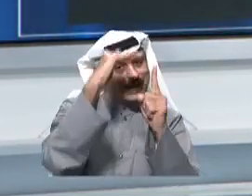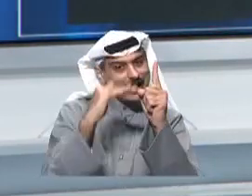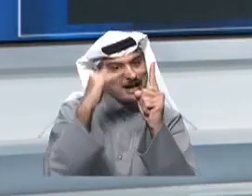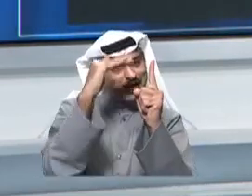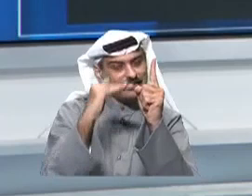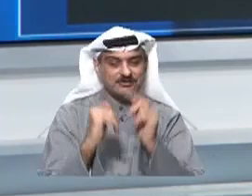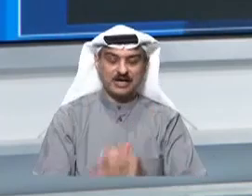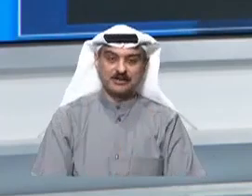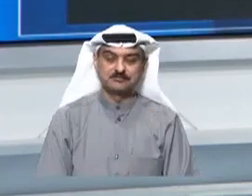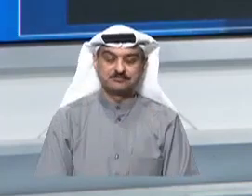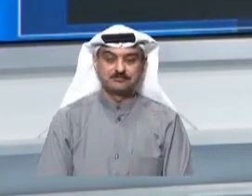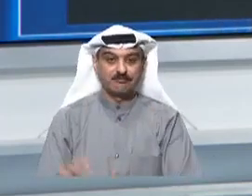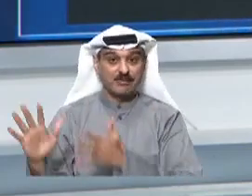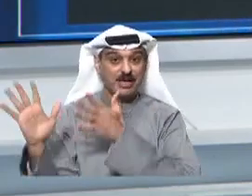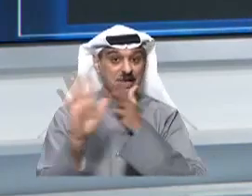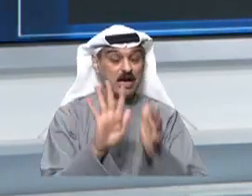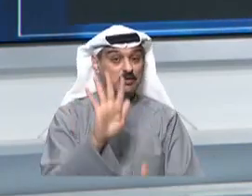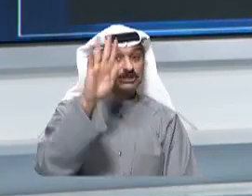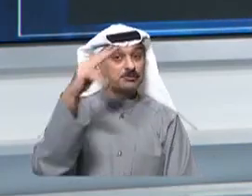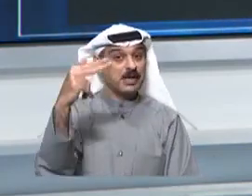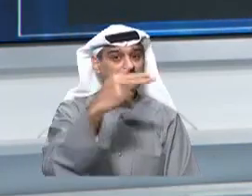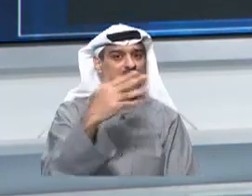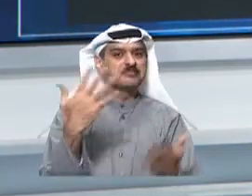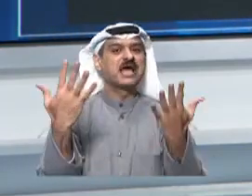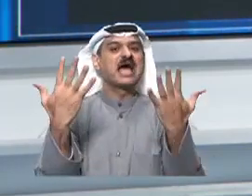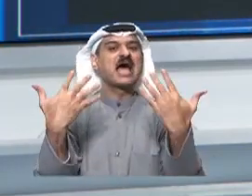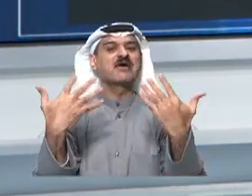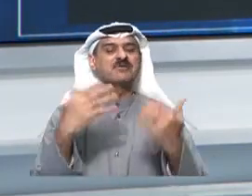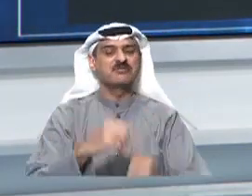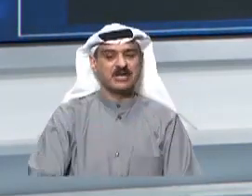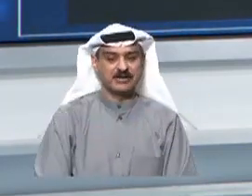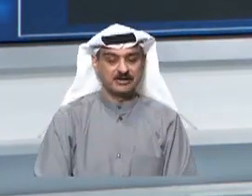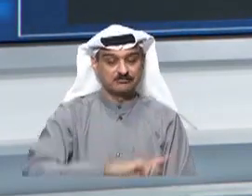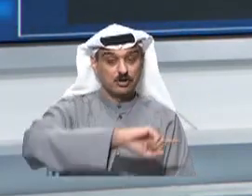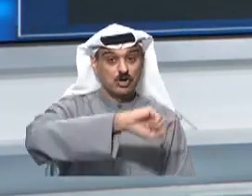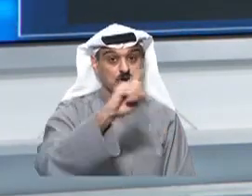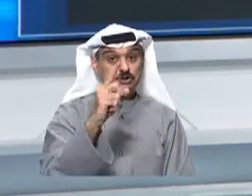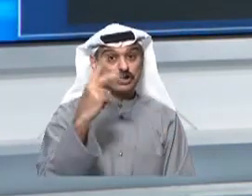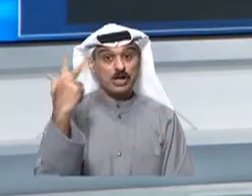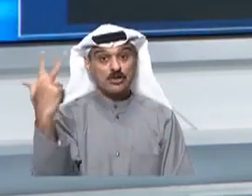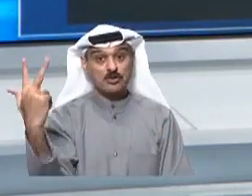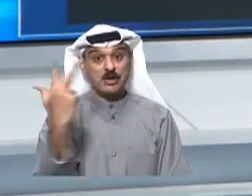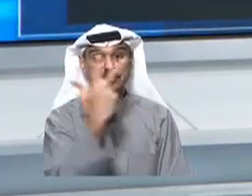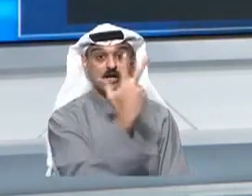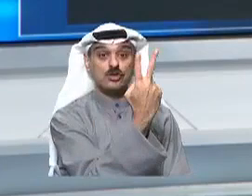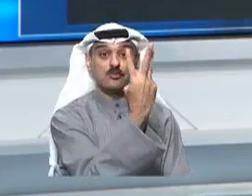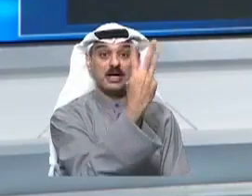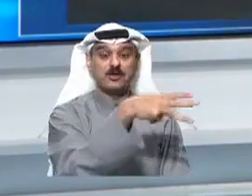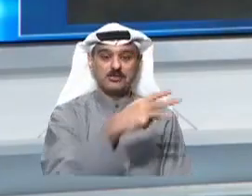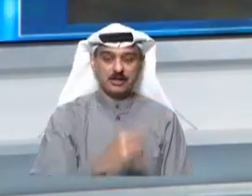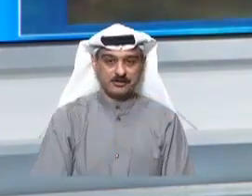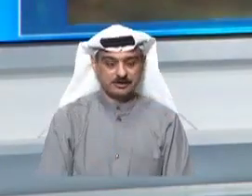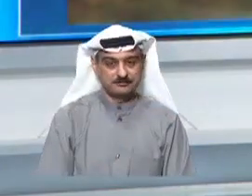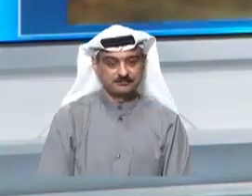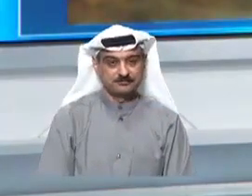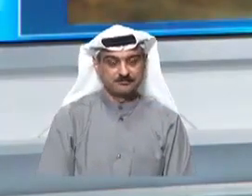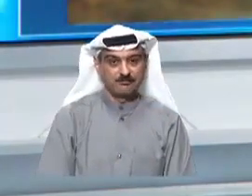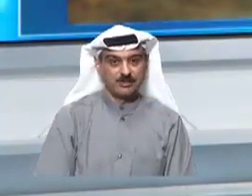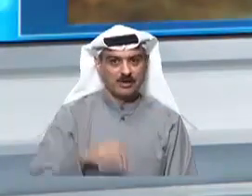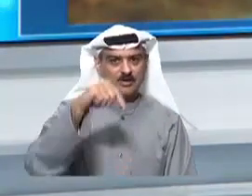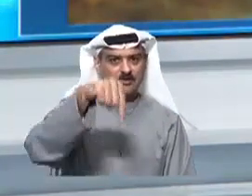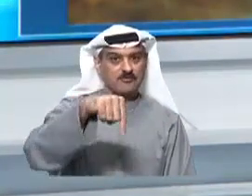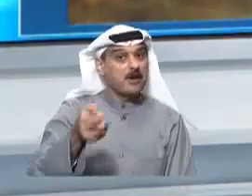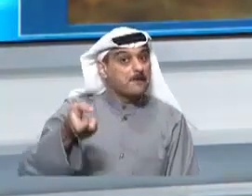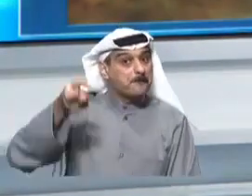مئوية. هواء شمالي غربي خلال هذه الليلة خفيف إلى معتدل السرعة 8 إلى 38 كيلومتر في الساعة، لكن في بداية